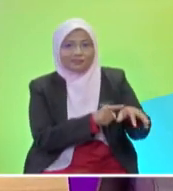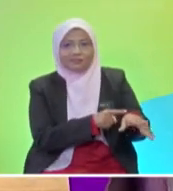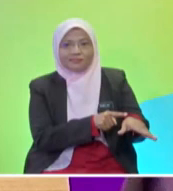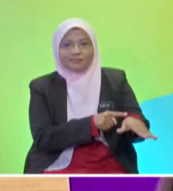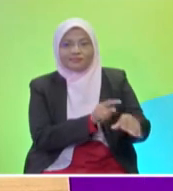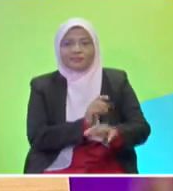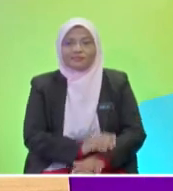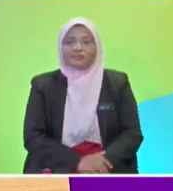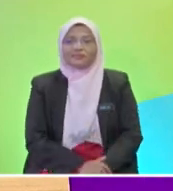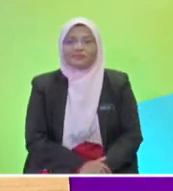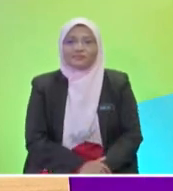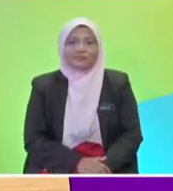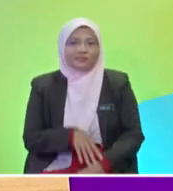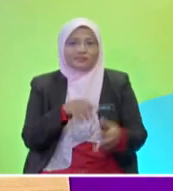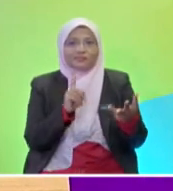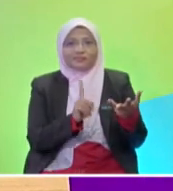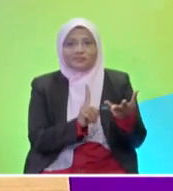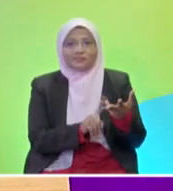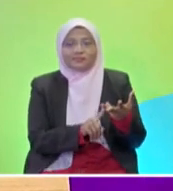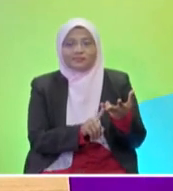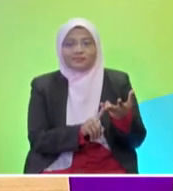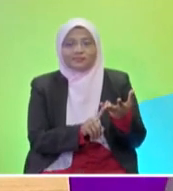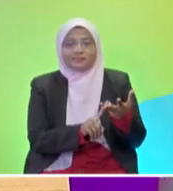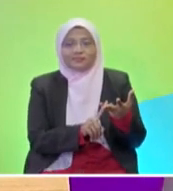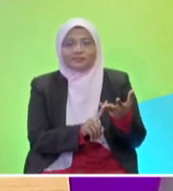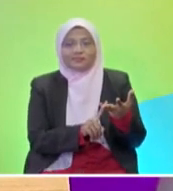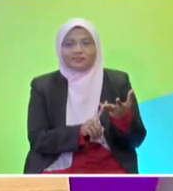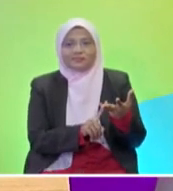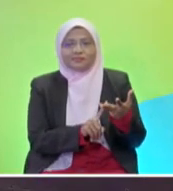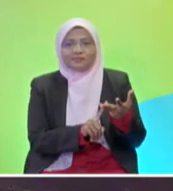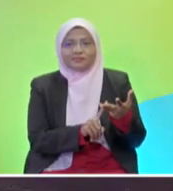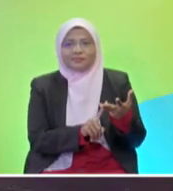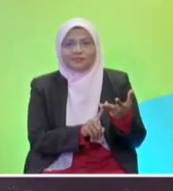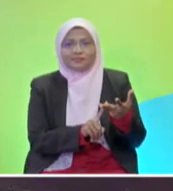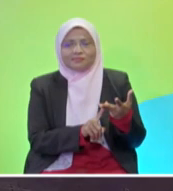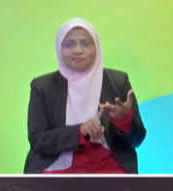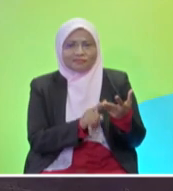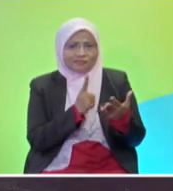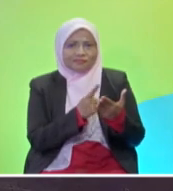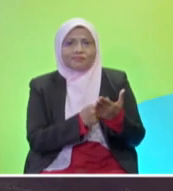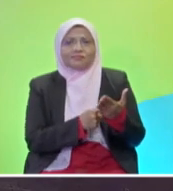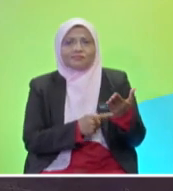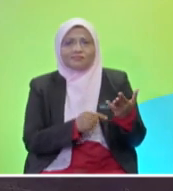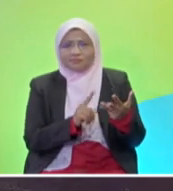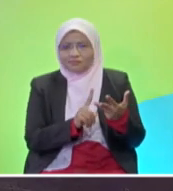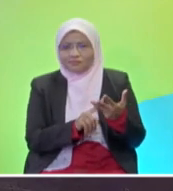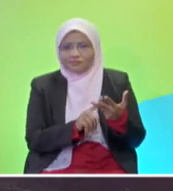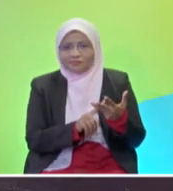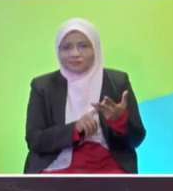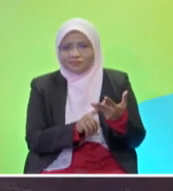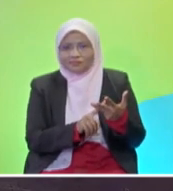daun. Okey. Yang keempat, fungsinya ada dua tadi. Apa dia? Yang ada fungsi ada dua